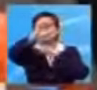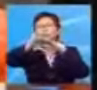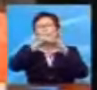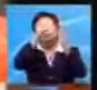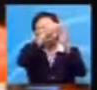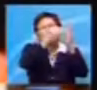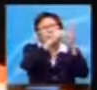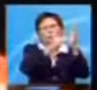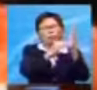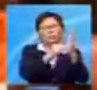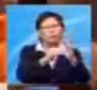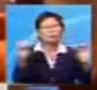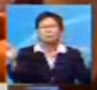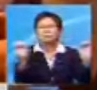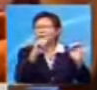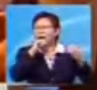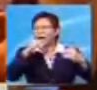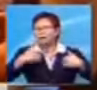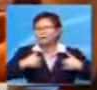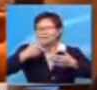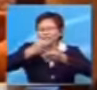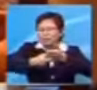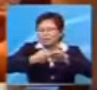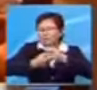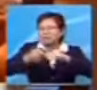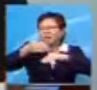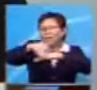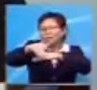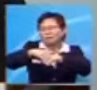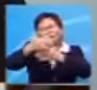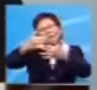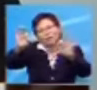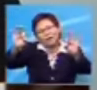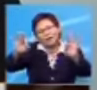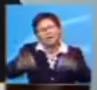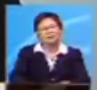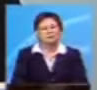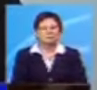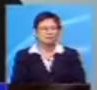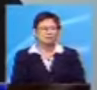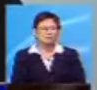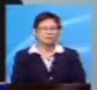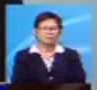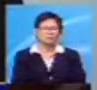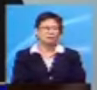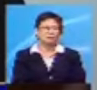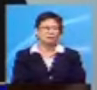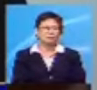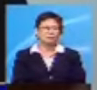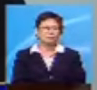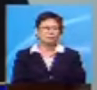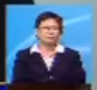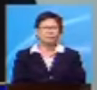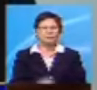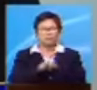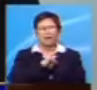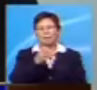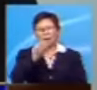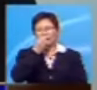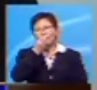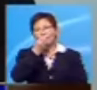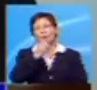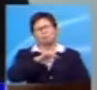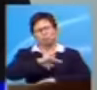menu tanpa ada penghantaran rasa Dia memang setakat yang saya makan memang puas